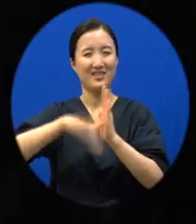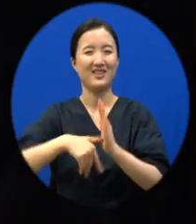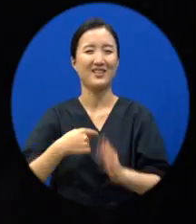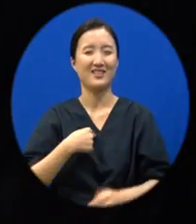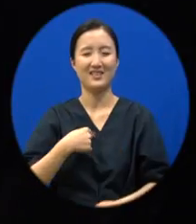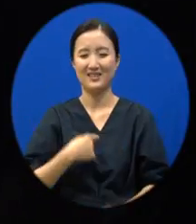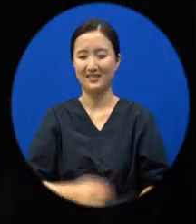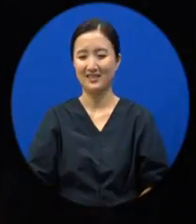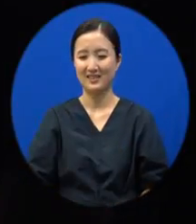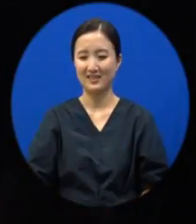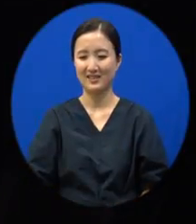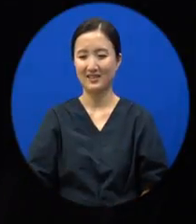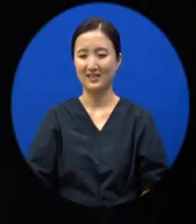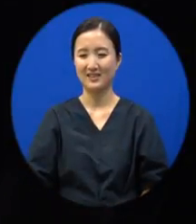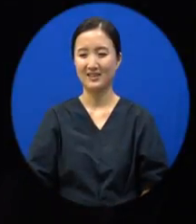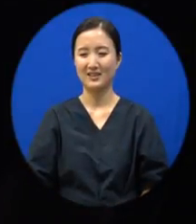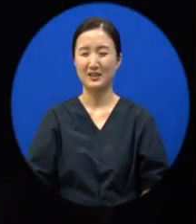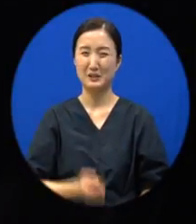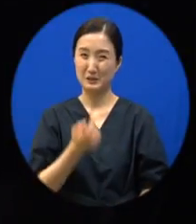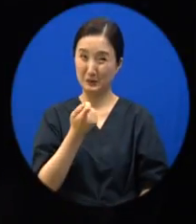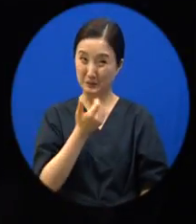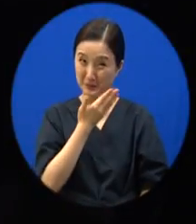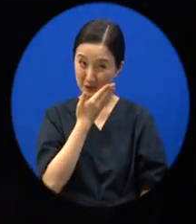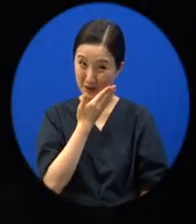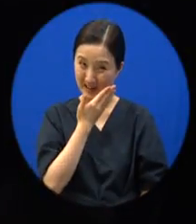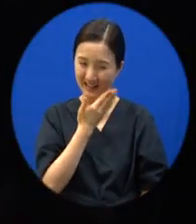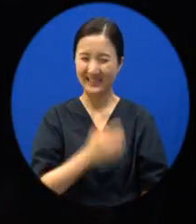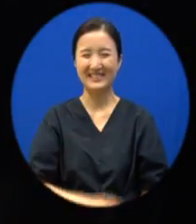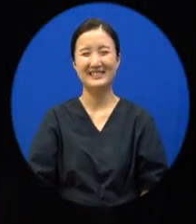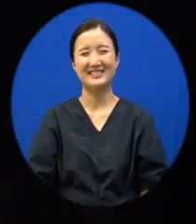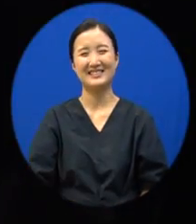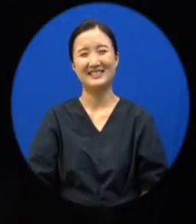모습이에요. 네, 나름 귀엽기는 한데요.